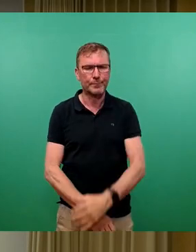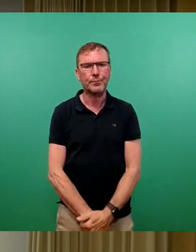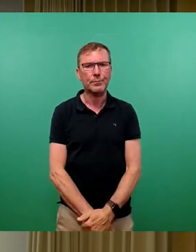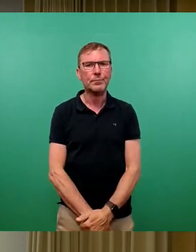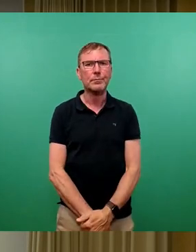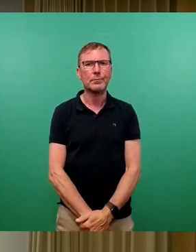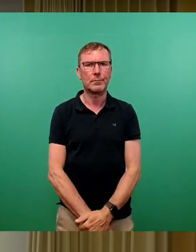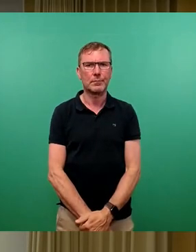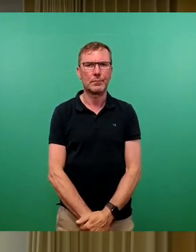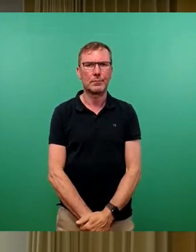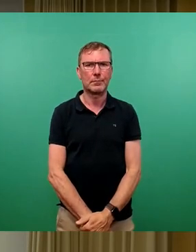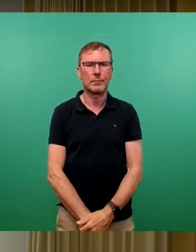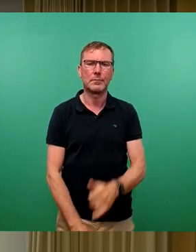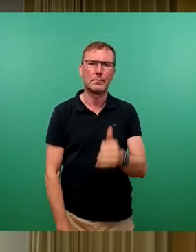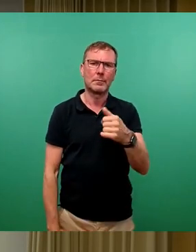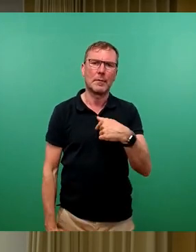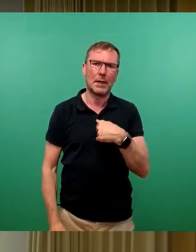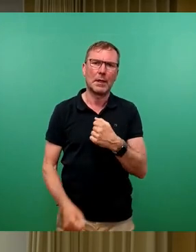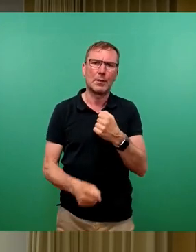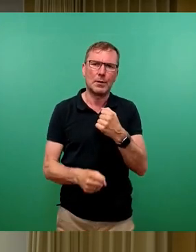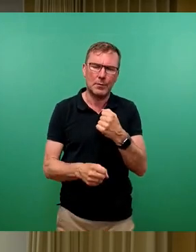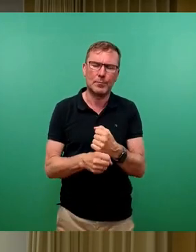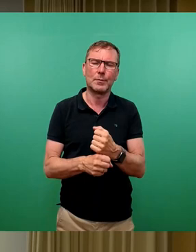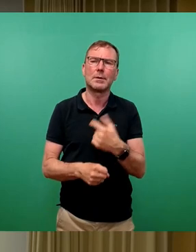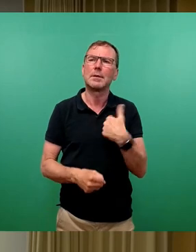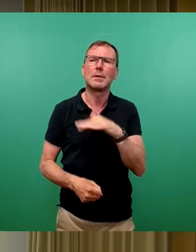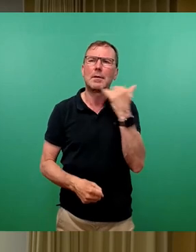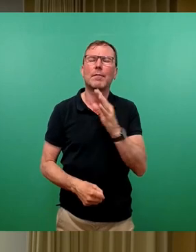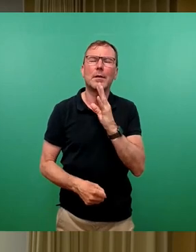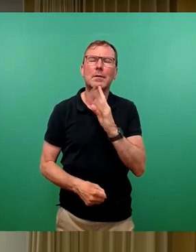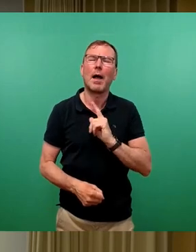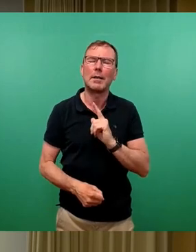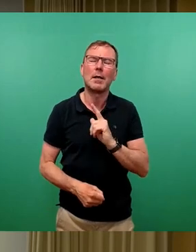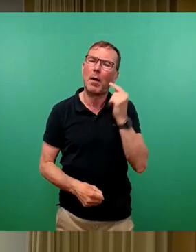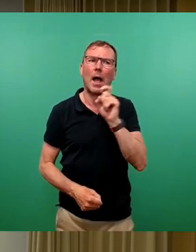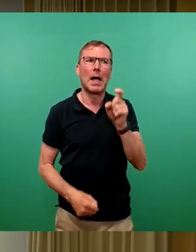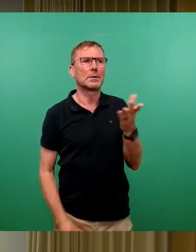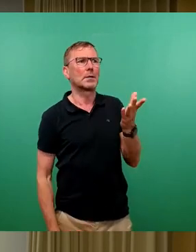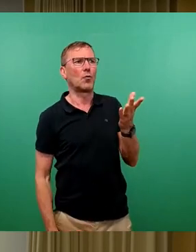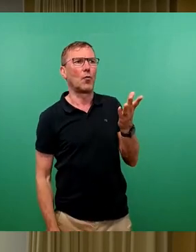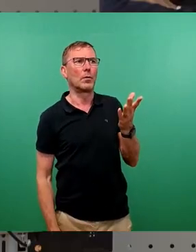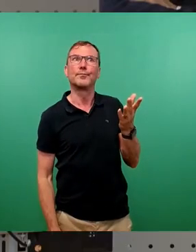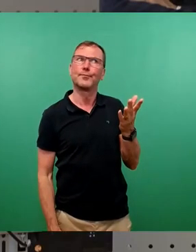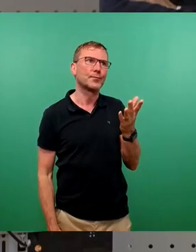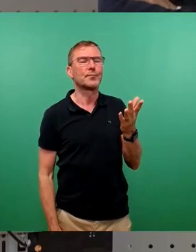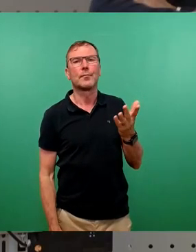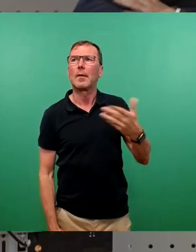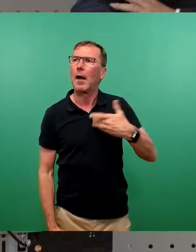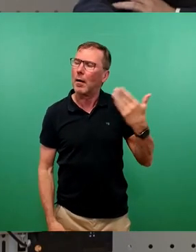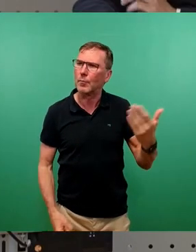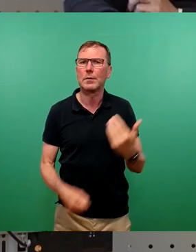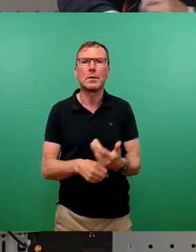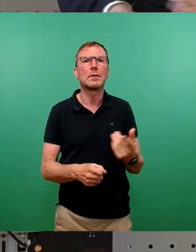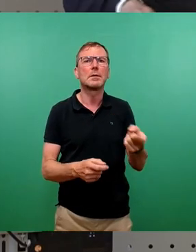Ja, ich wollte eigentlich nicht viel sagen, aber Herr Sastrow hat mich motiviert, weil es wirklich das ist. Die Kungelrunde der